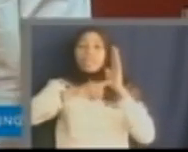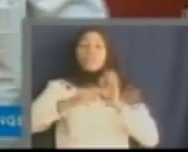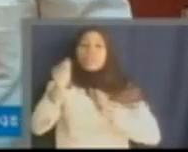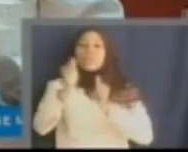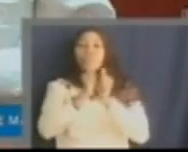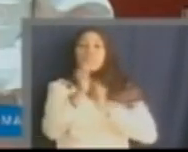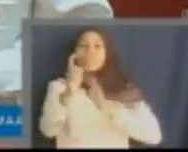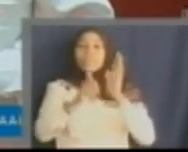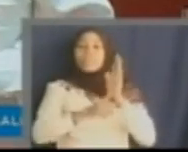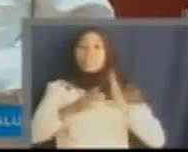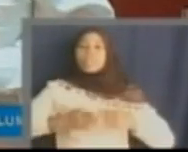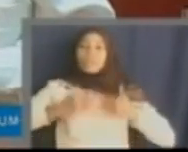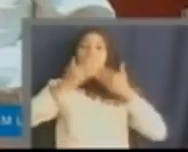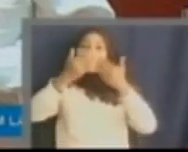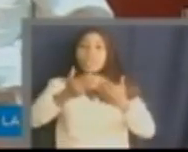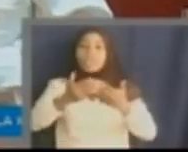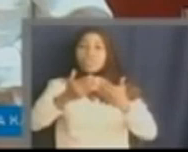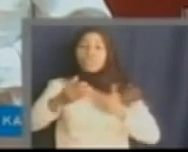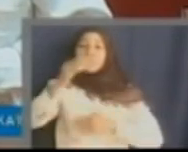iwasilishwe. C.